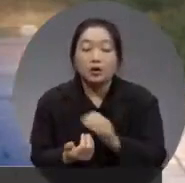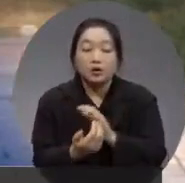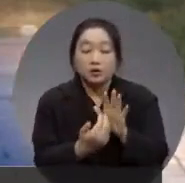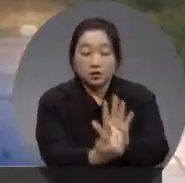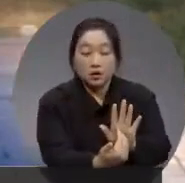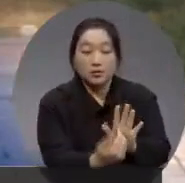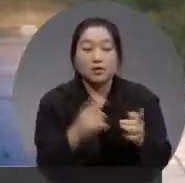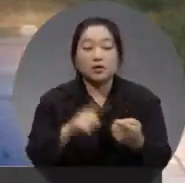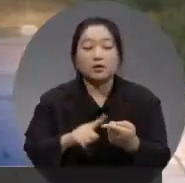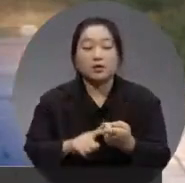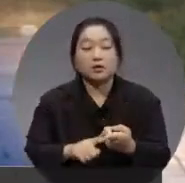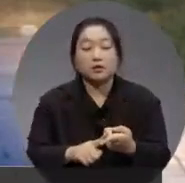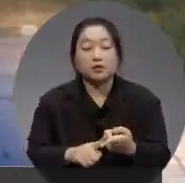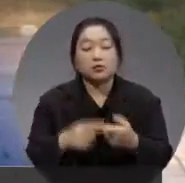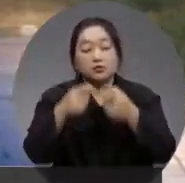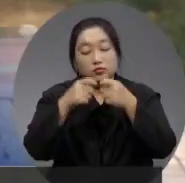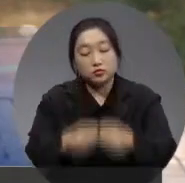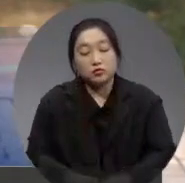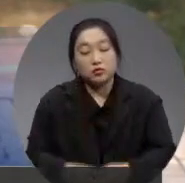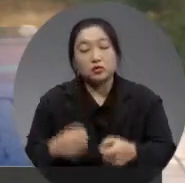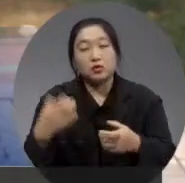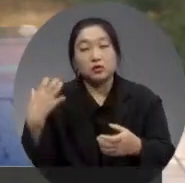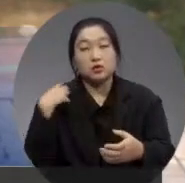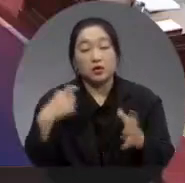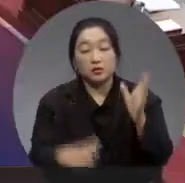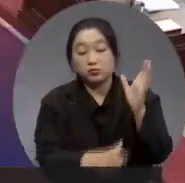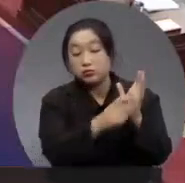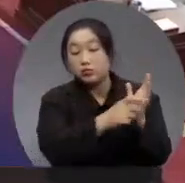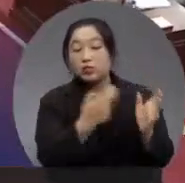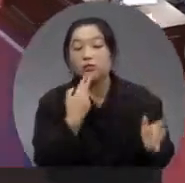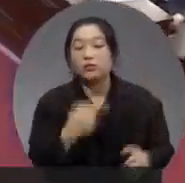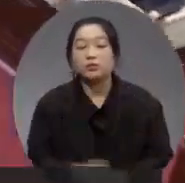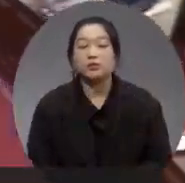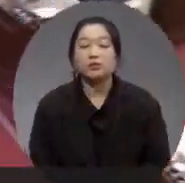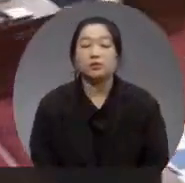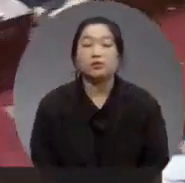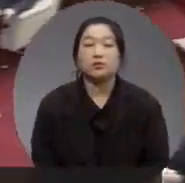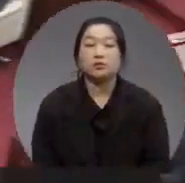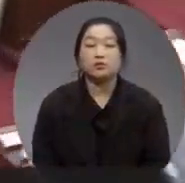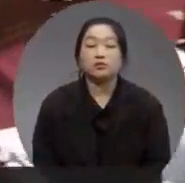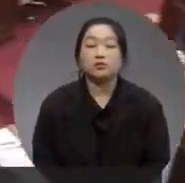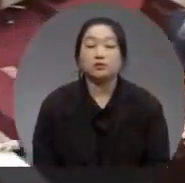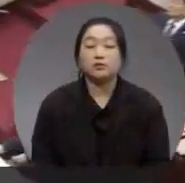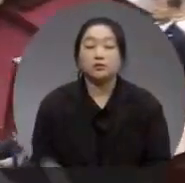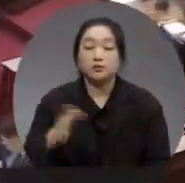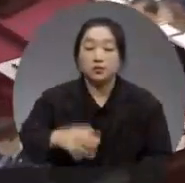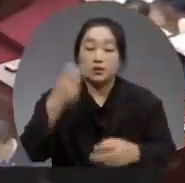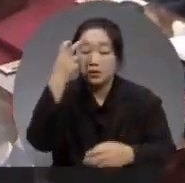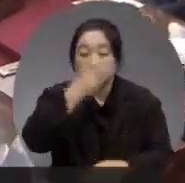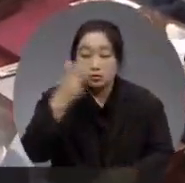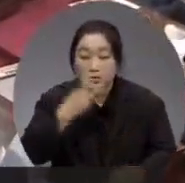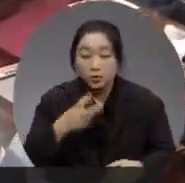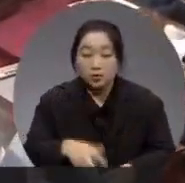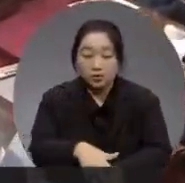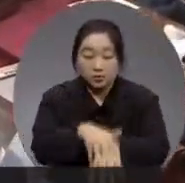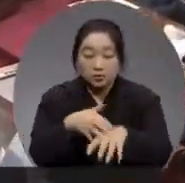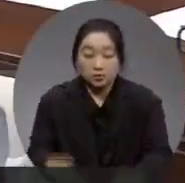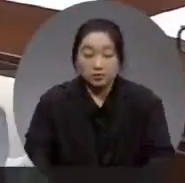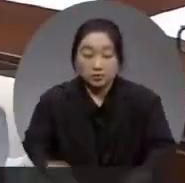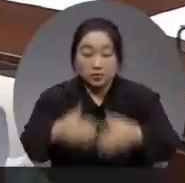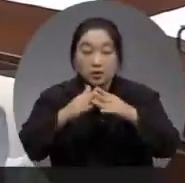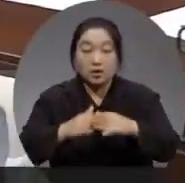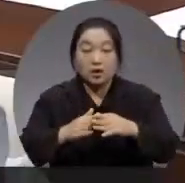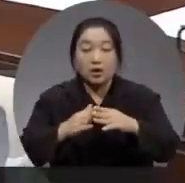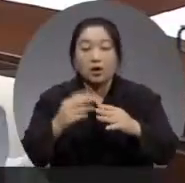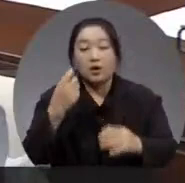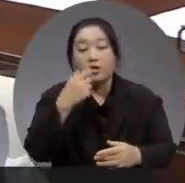있거든요 그런 한계에 대한 어떤 법적 보안을 마련하고 하지만 이번 참사와 관련해 조사 기구도 꾸리지 못한 채 원인 조사가